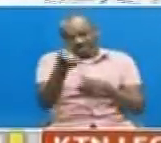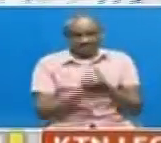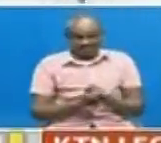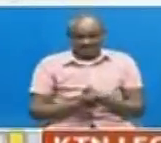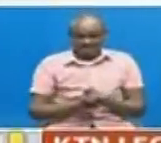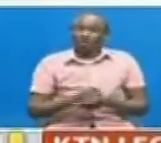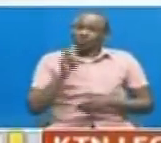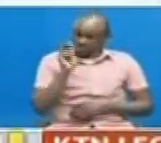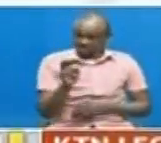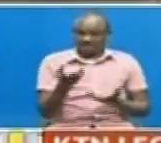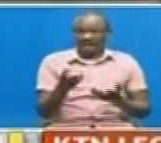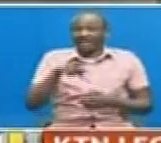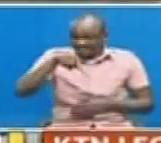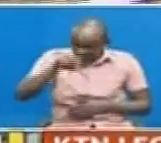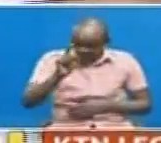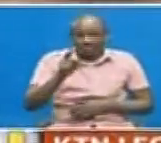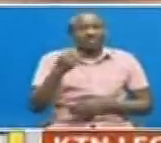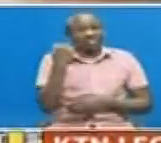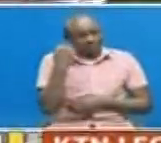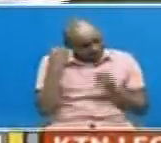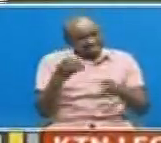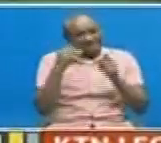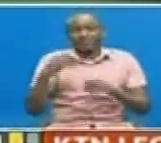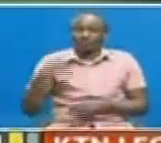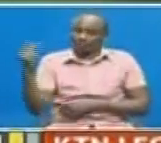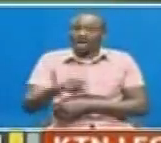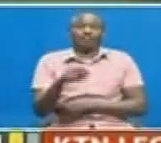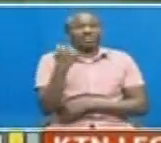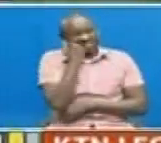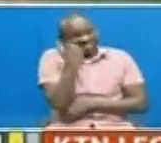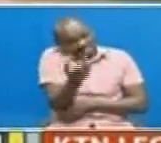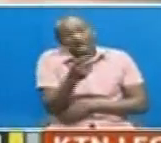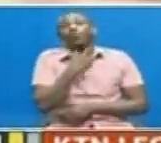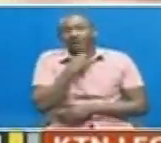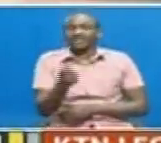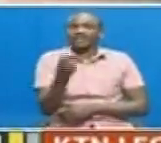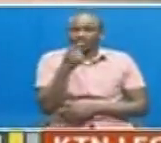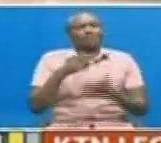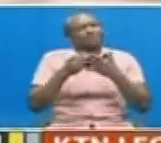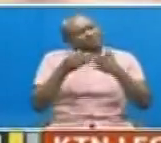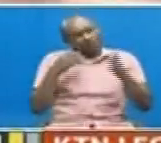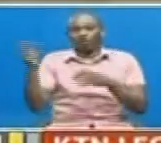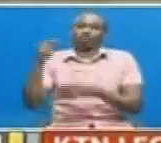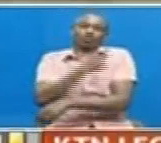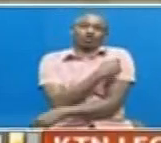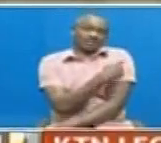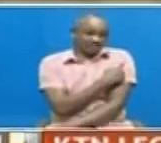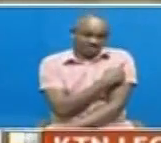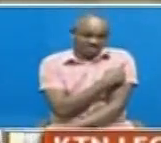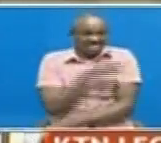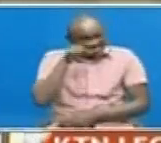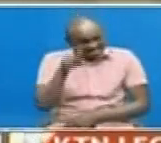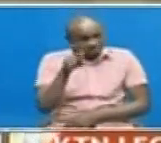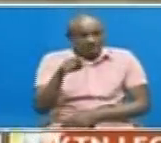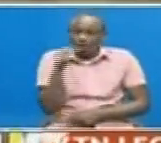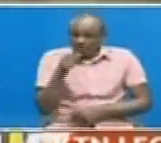hali yako vile inaendelea. Hata hivyo, wagonjwa wanaoingia hapa kwa mara nyingi hutaka kupewa dawa kabla kumuona daktari. Mathalan